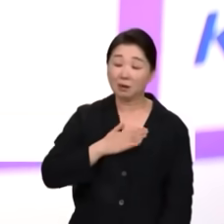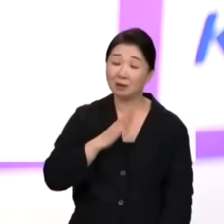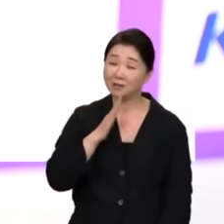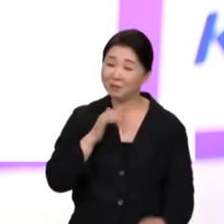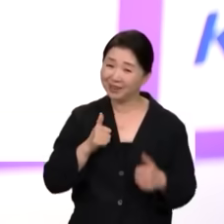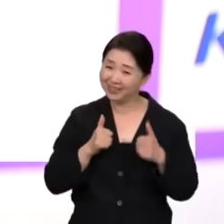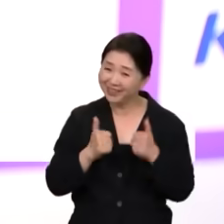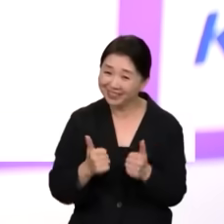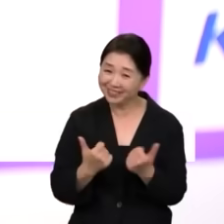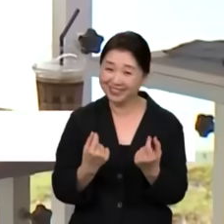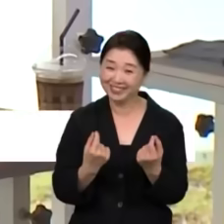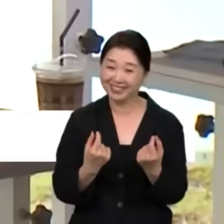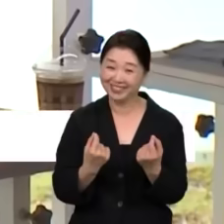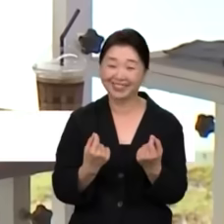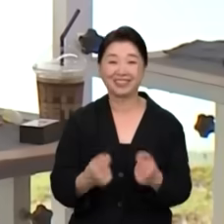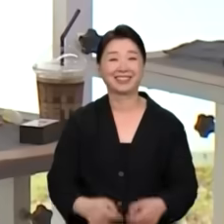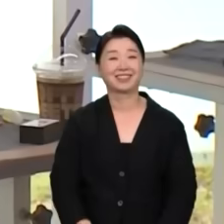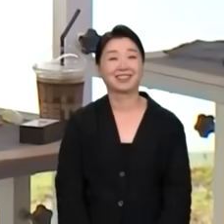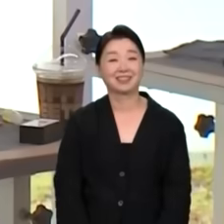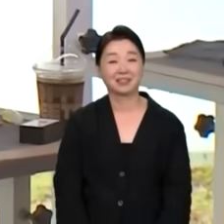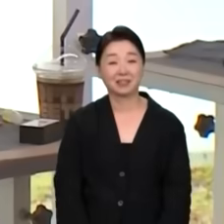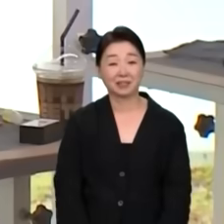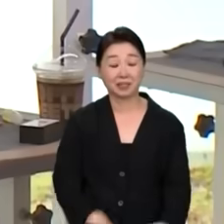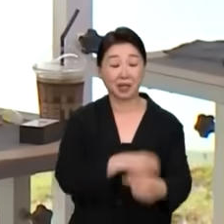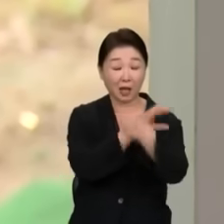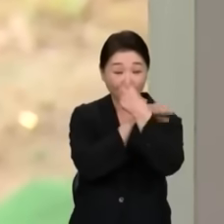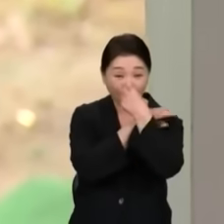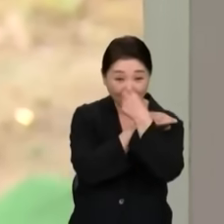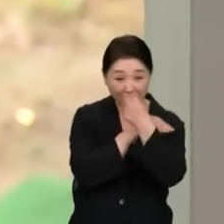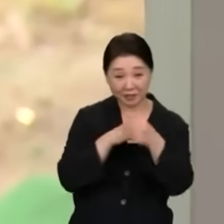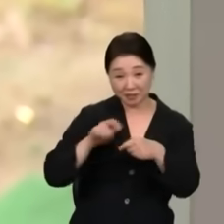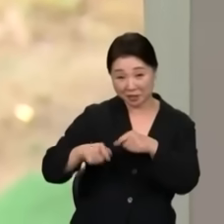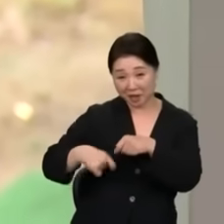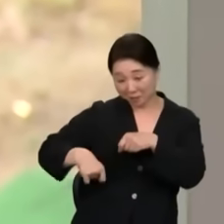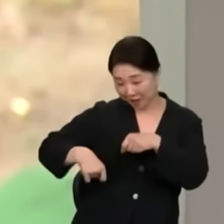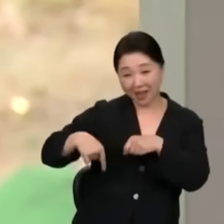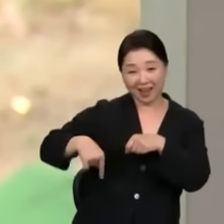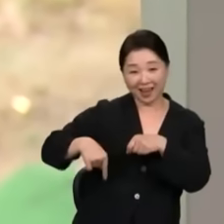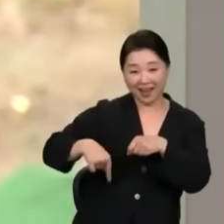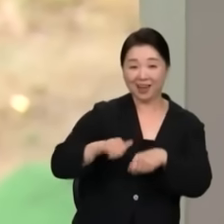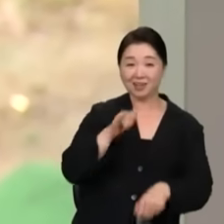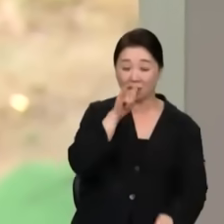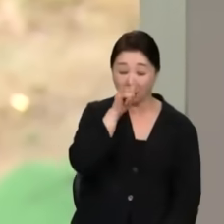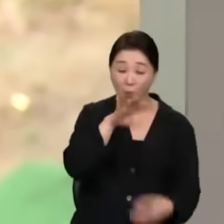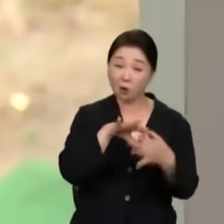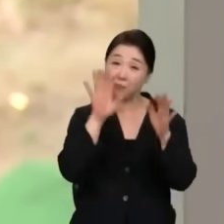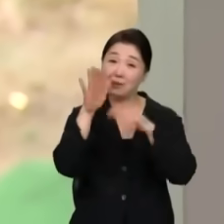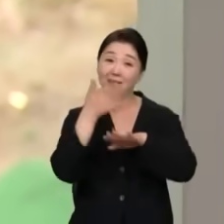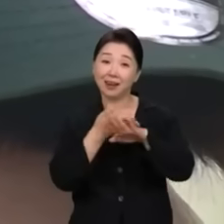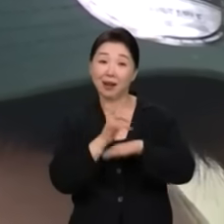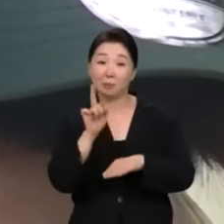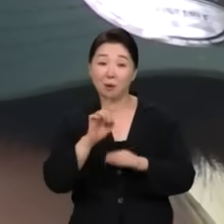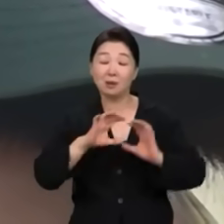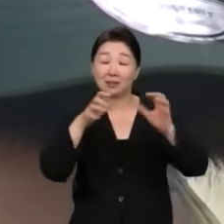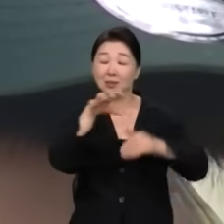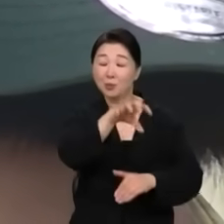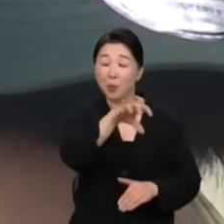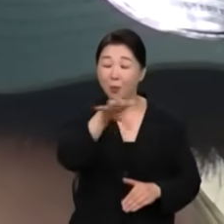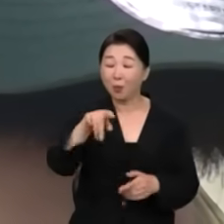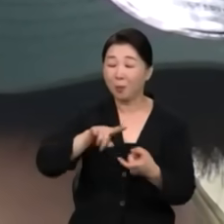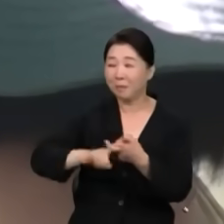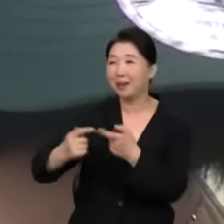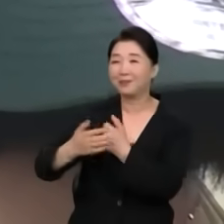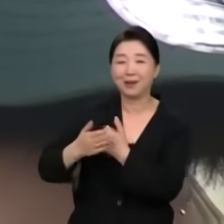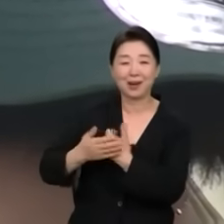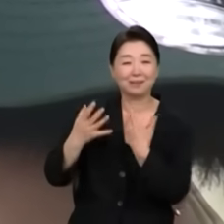열심히했다는 거 아니겠어요 코끼리 인형도 여전히 함께하는 경기 올림픽 이후 달라진게 있다면 전세계 곳곳에서 보내는 팬들의